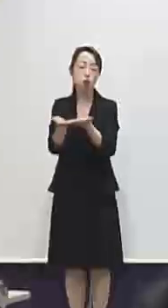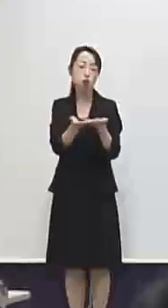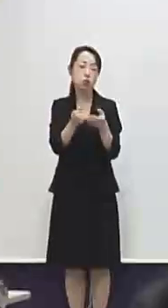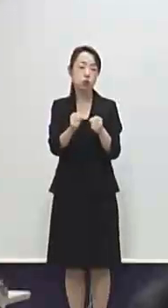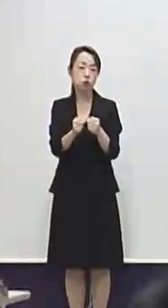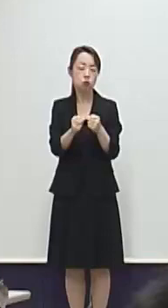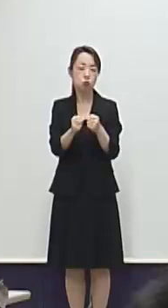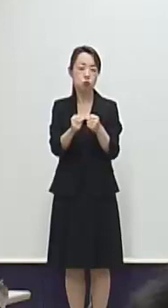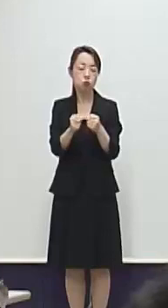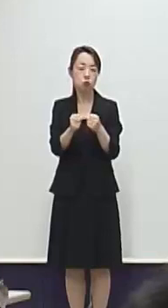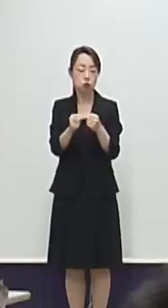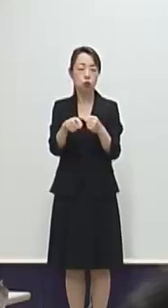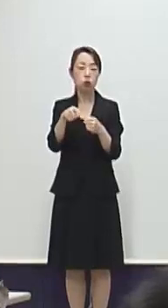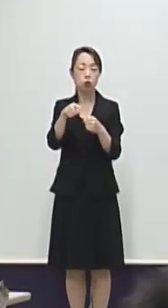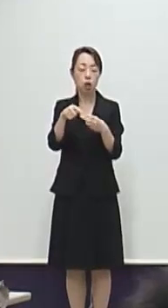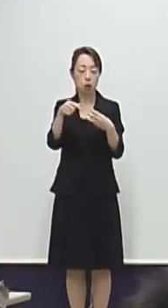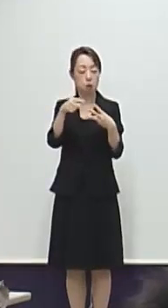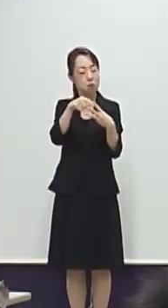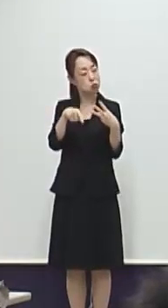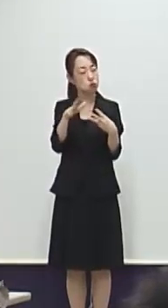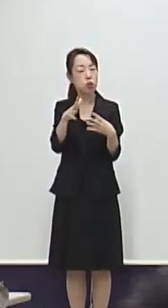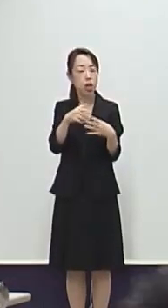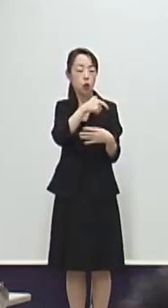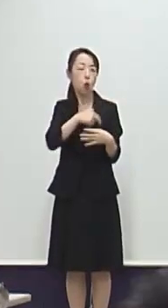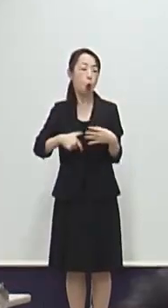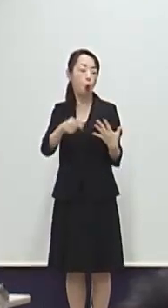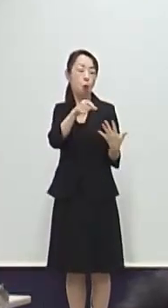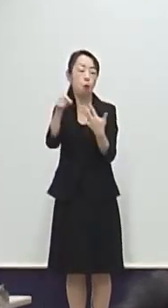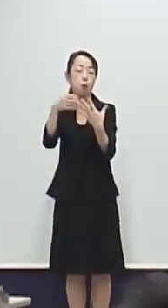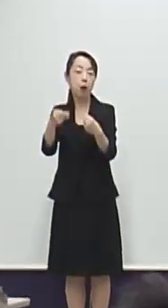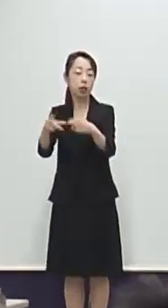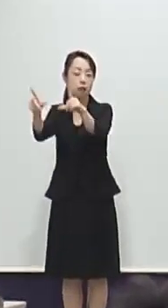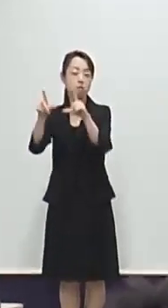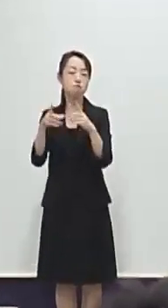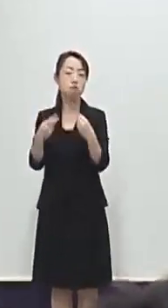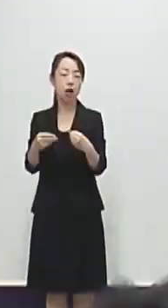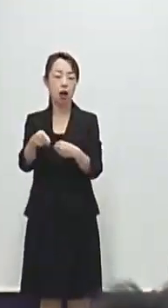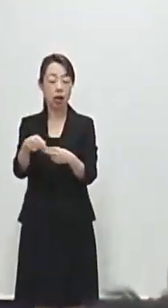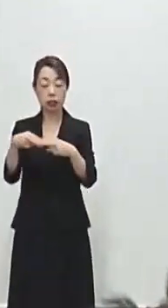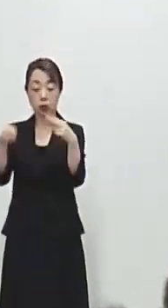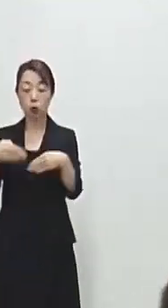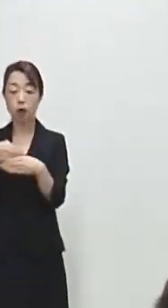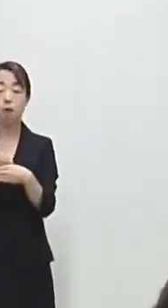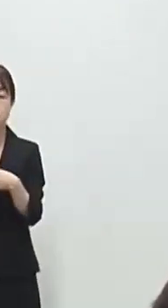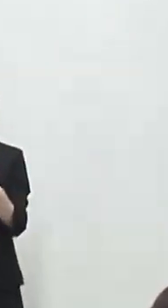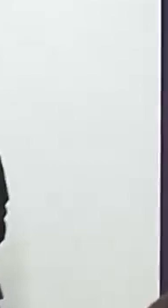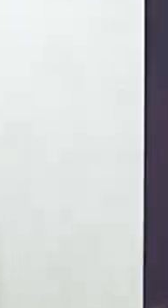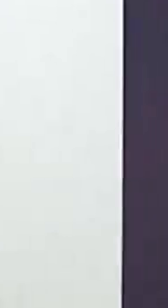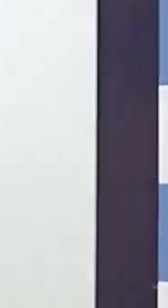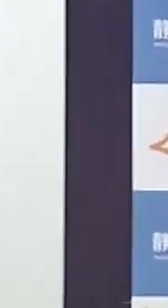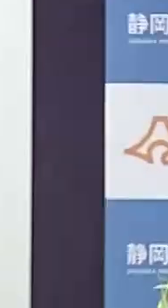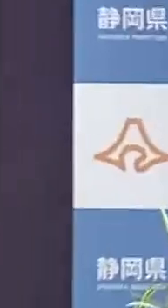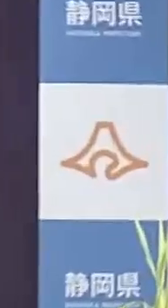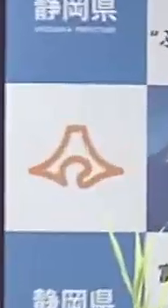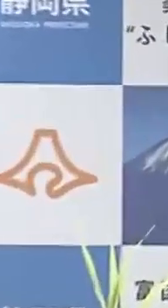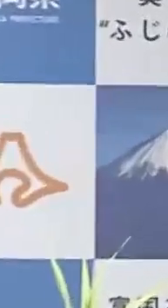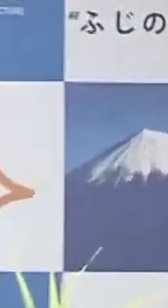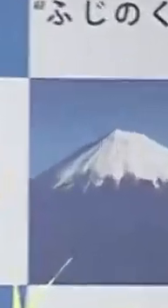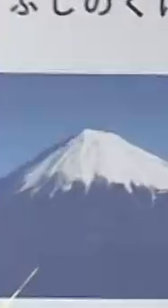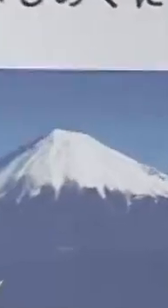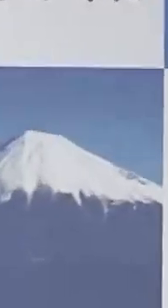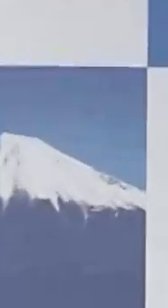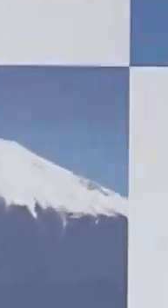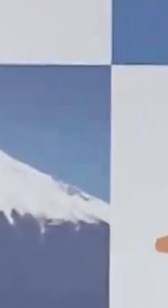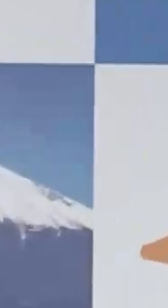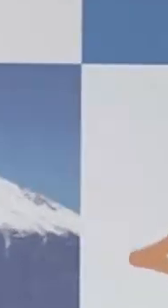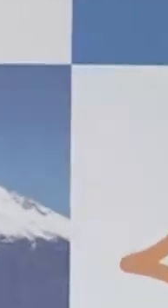川勝知事は今日中谷副大臣に直接会って説明したいとして9日間ほどの日程候補を出し面会を